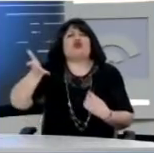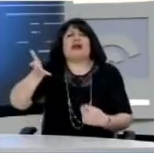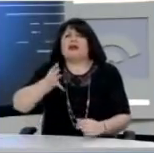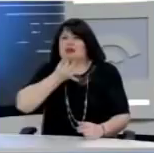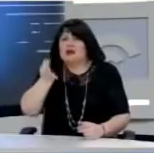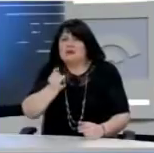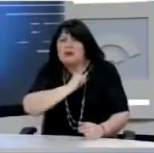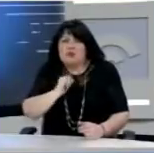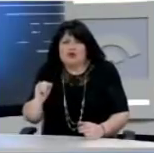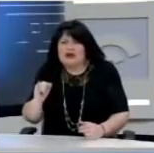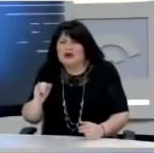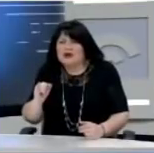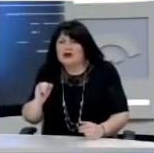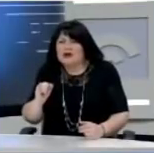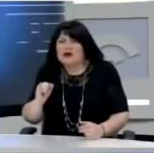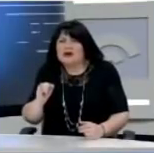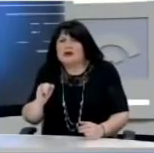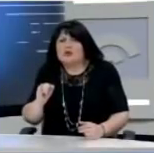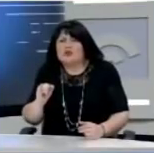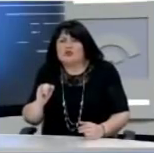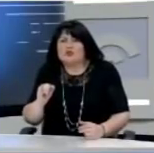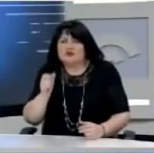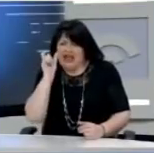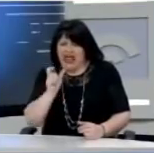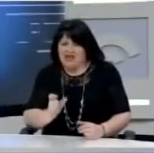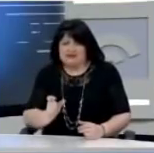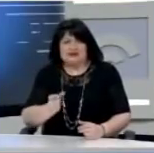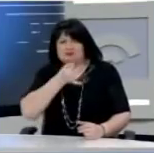Μητσοτάκη, ούτε με τα λόγια αυτά που είπα πιο πριν,